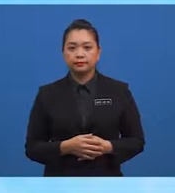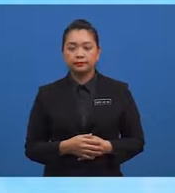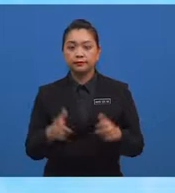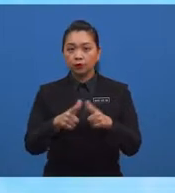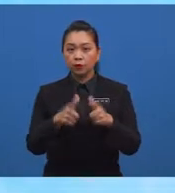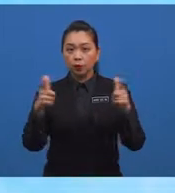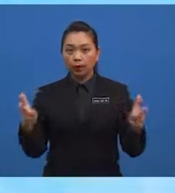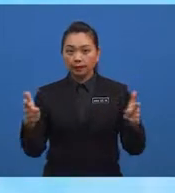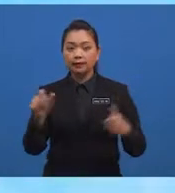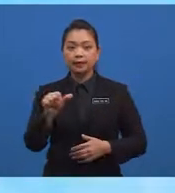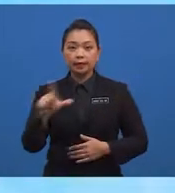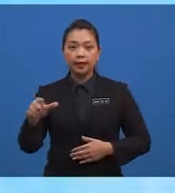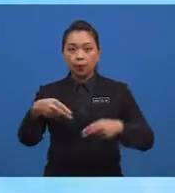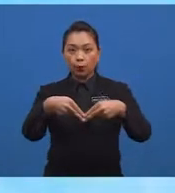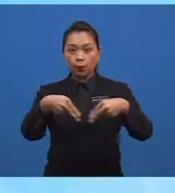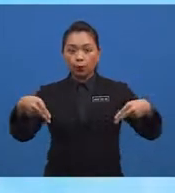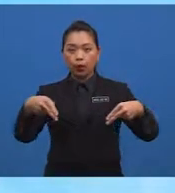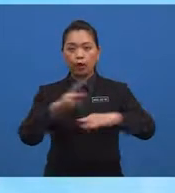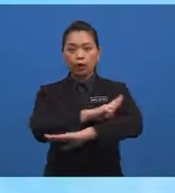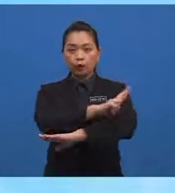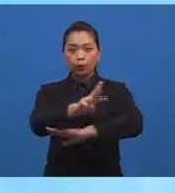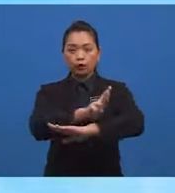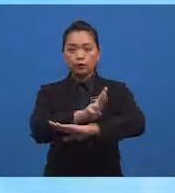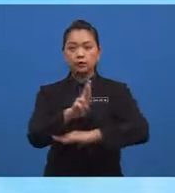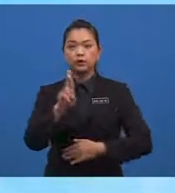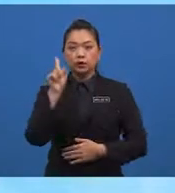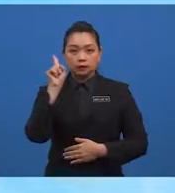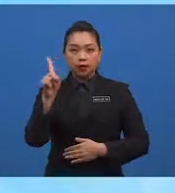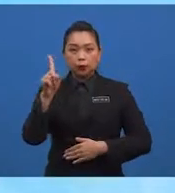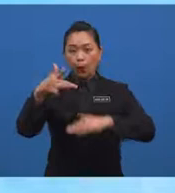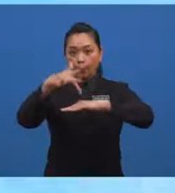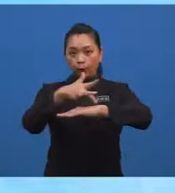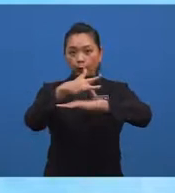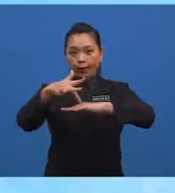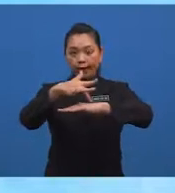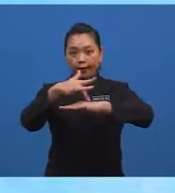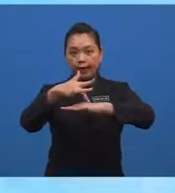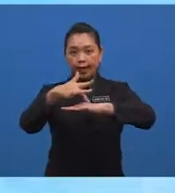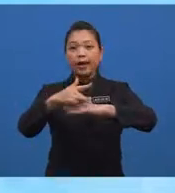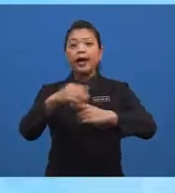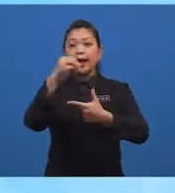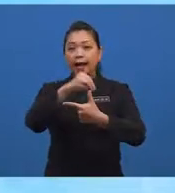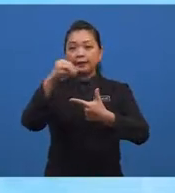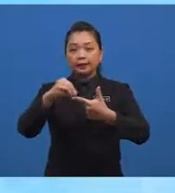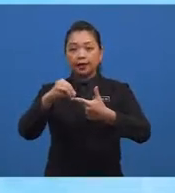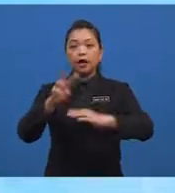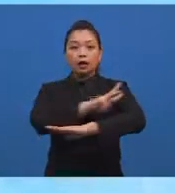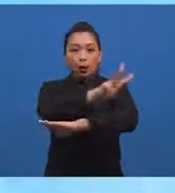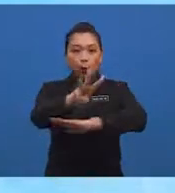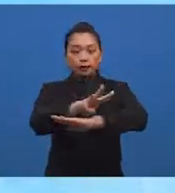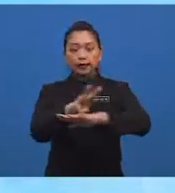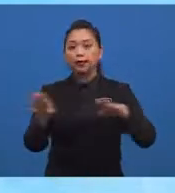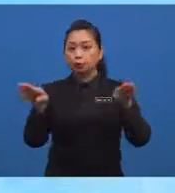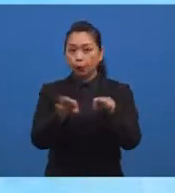Luas ialah ukuran ruang sesuatu permukaan atau kawasan